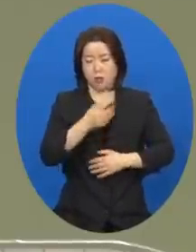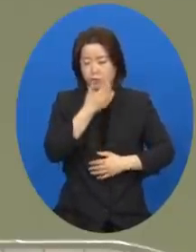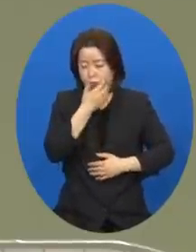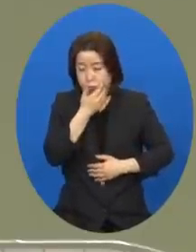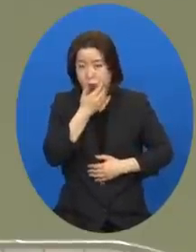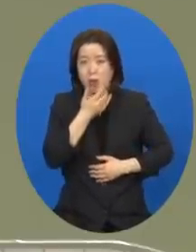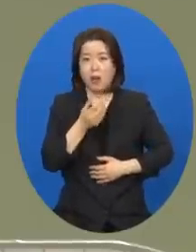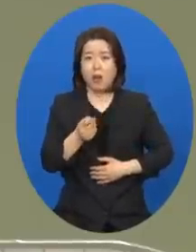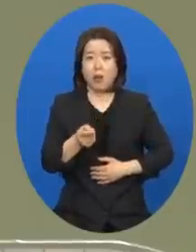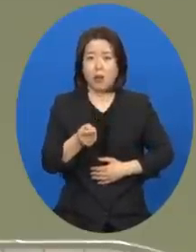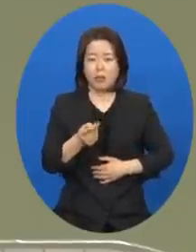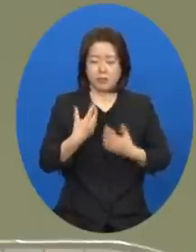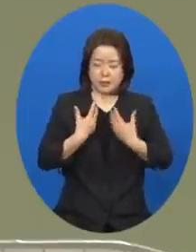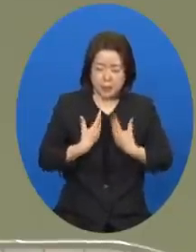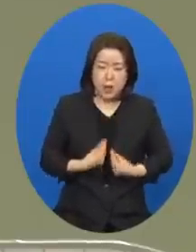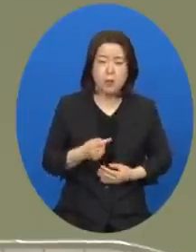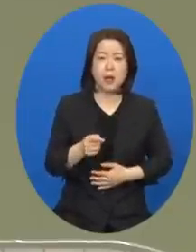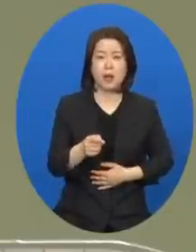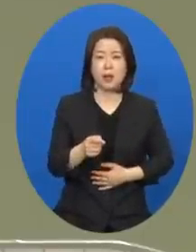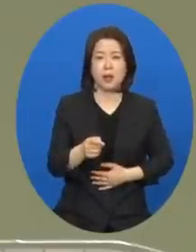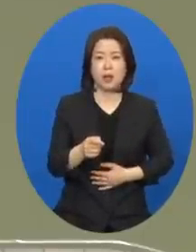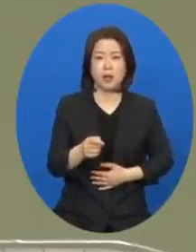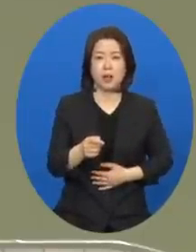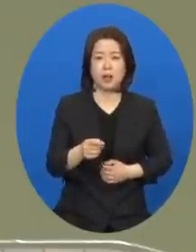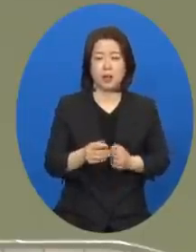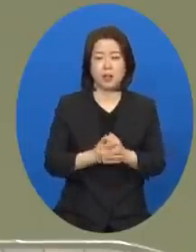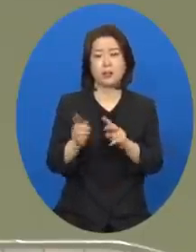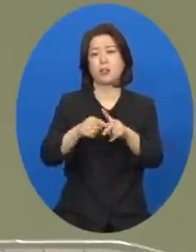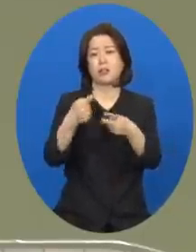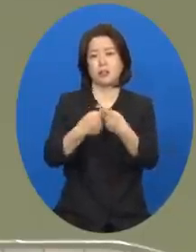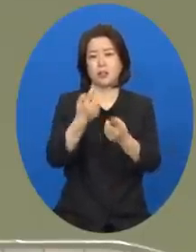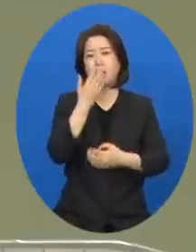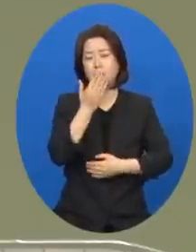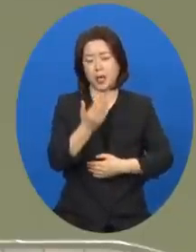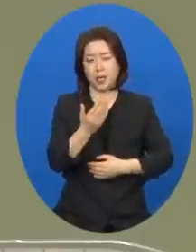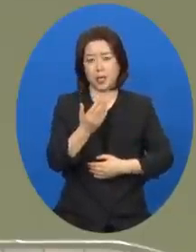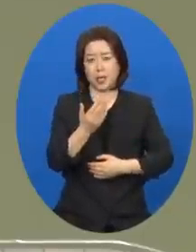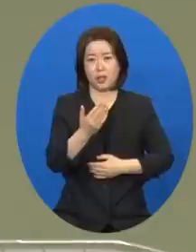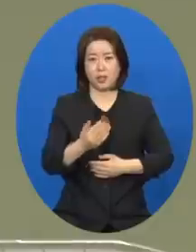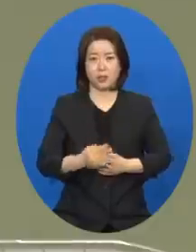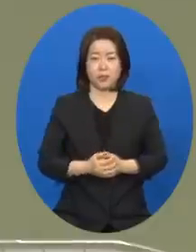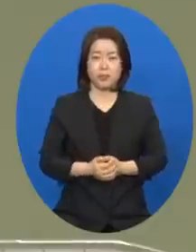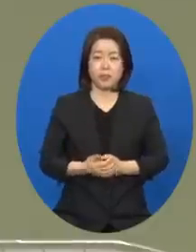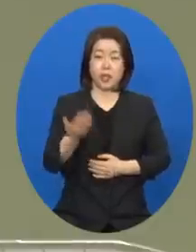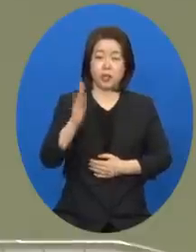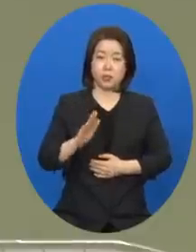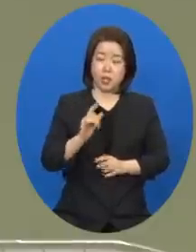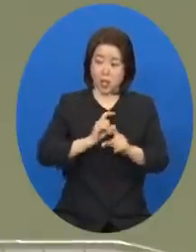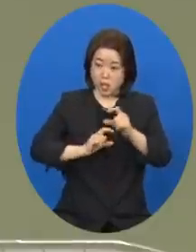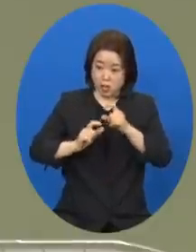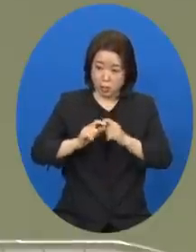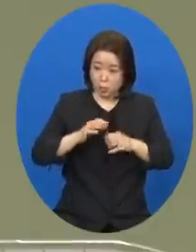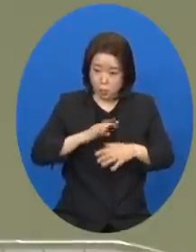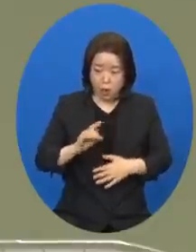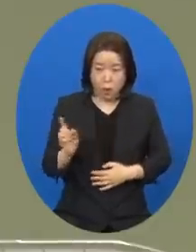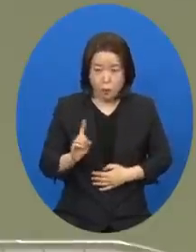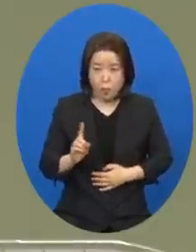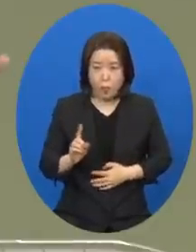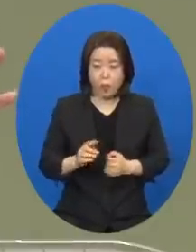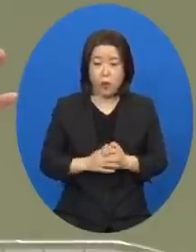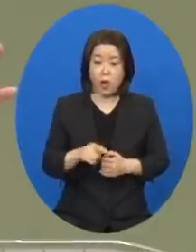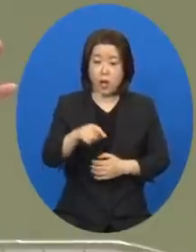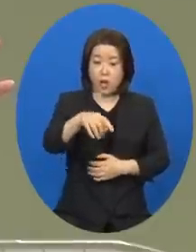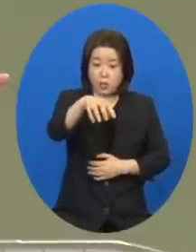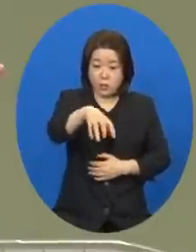수치스러움, 그 절망감, 그 이해가 되더라. 그런데 더 놀라운 것은 그 자리에